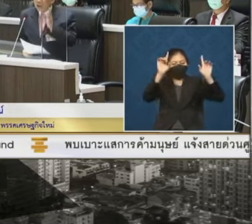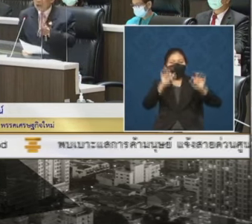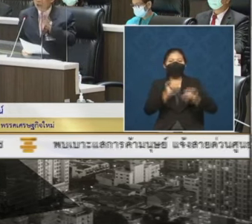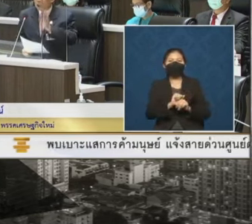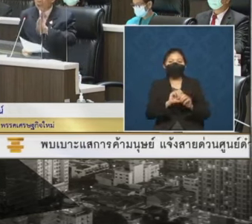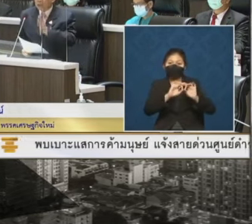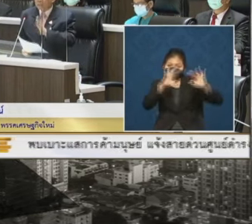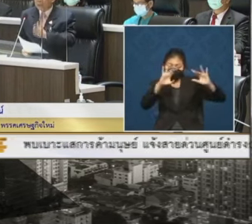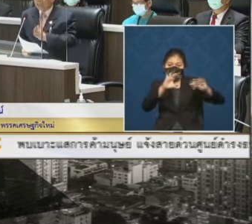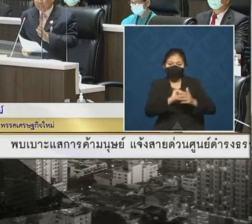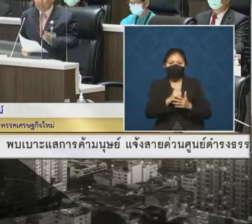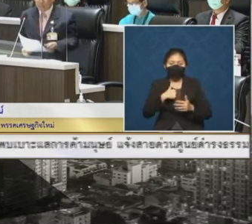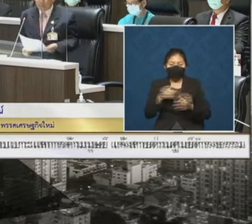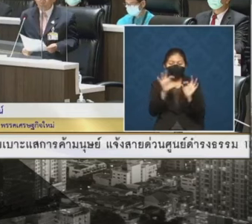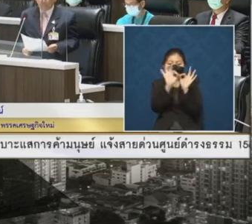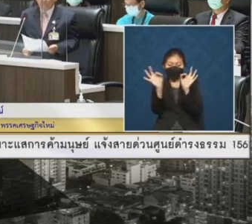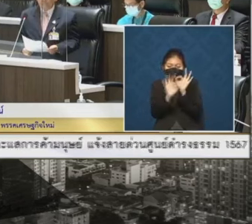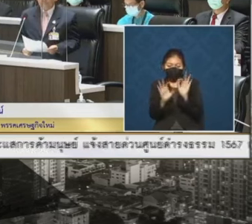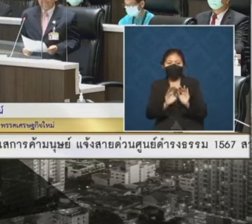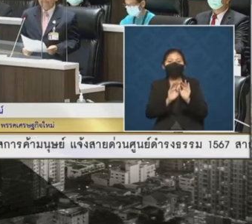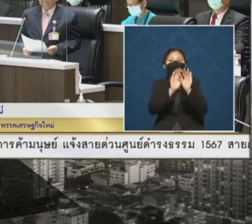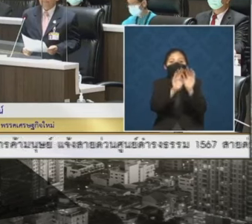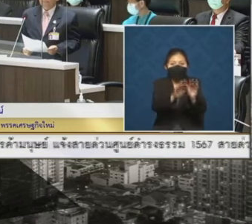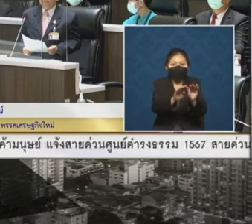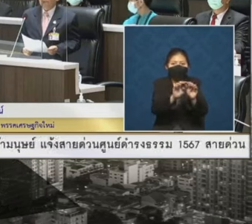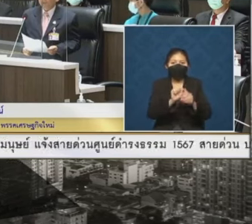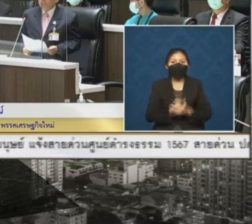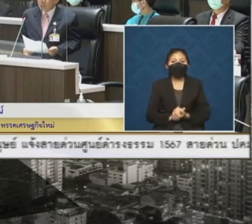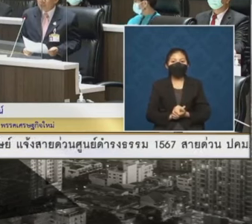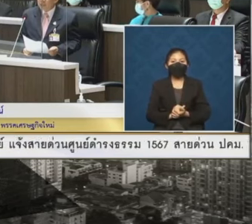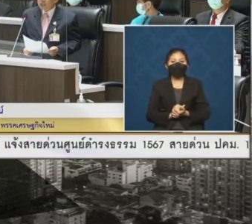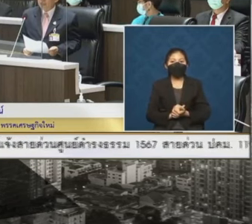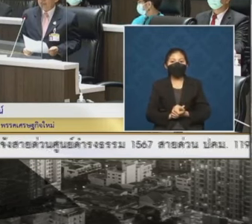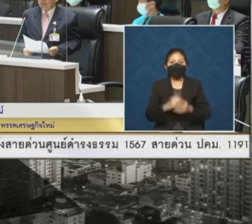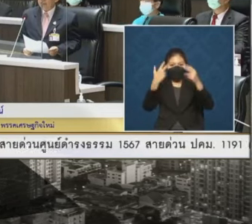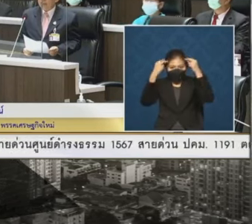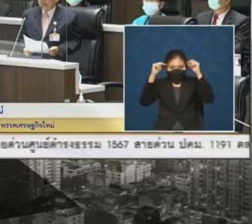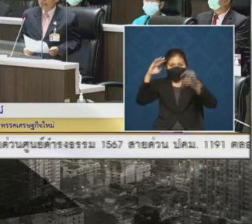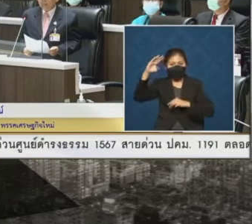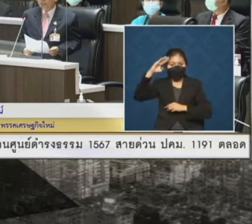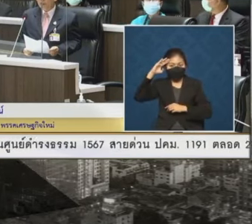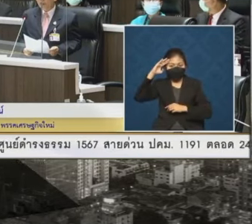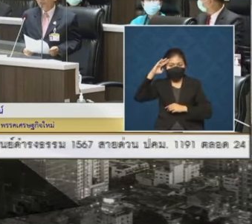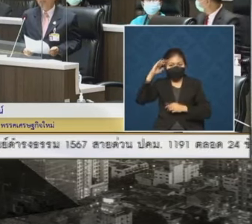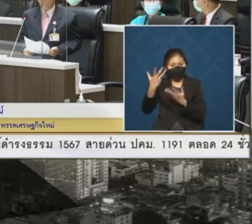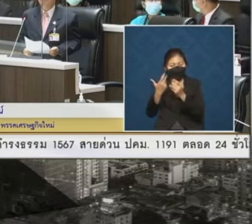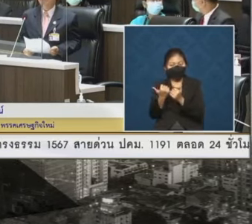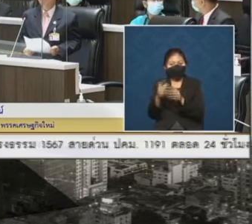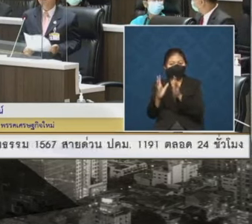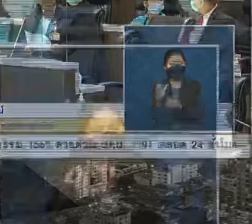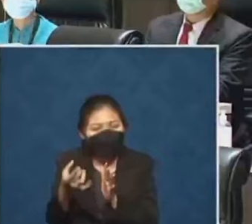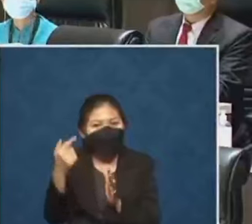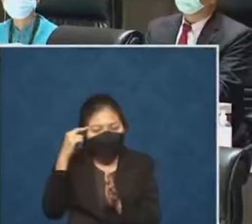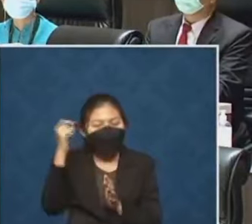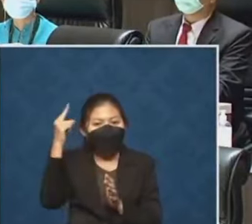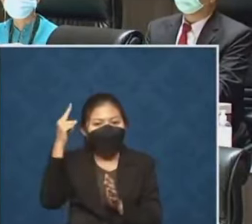ออกเนี่ยซุ้มเสียงเหมือนจะร้องไห้เลยนะเด ี๋ ยวเราย้อนกลับไปดูซีนน้ำตานะฮะเมื่อวานนี้กลางสภาฮะ